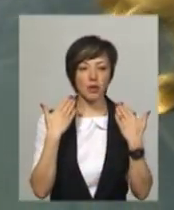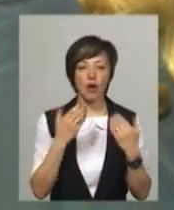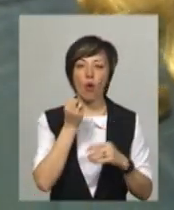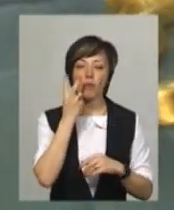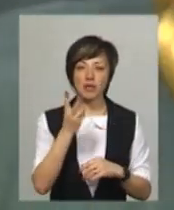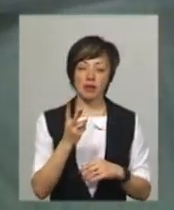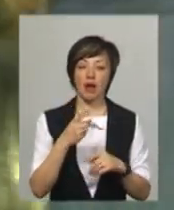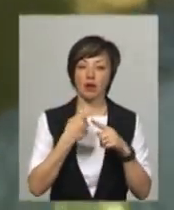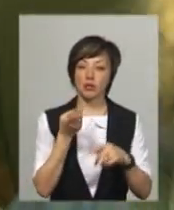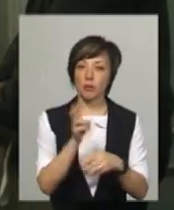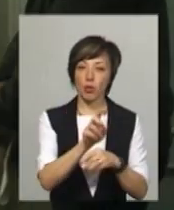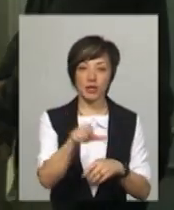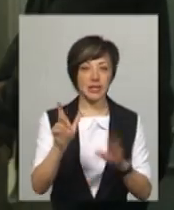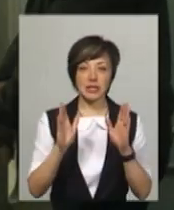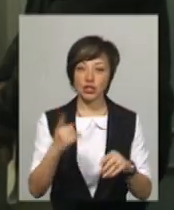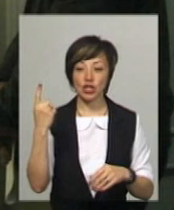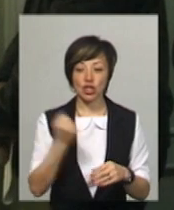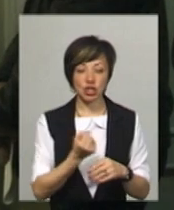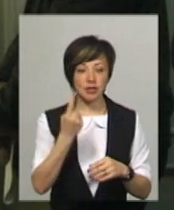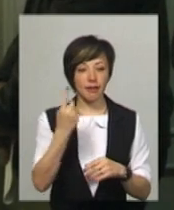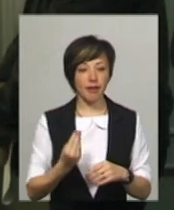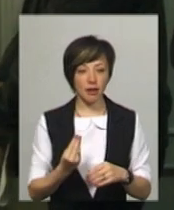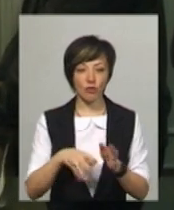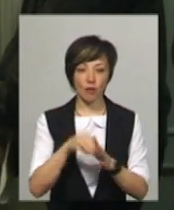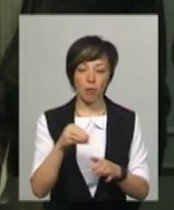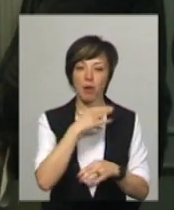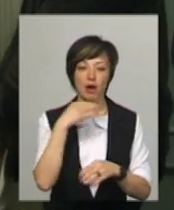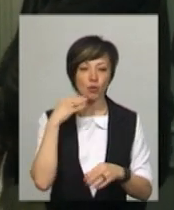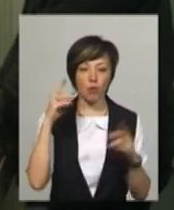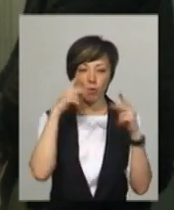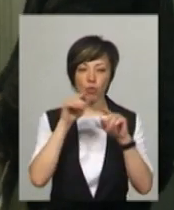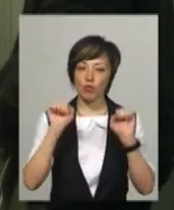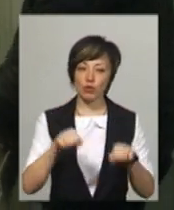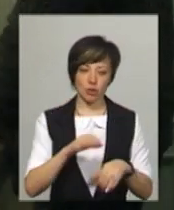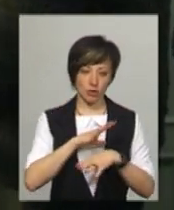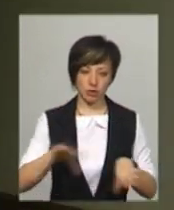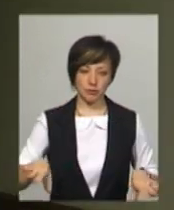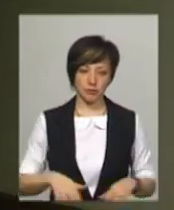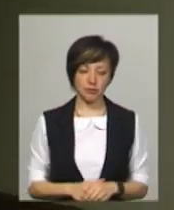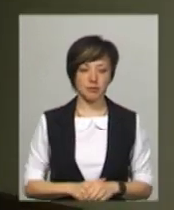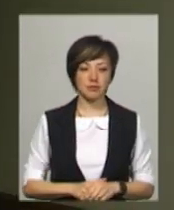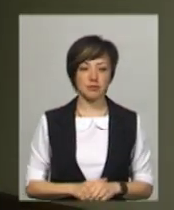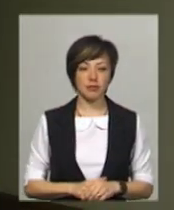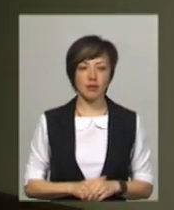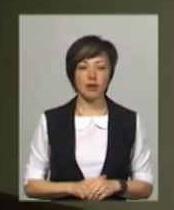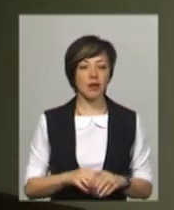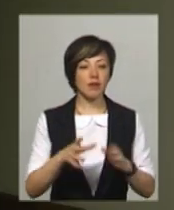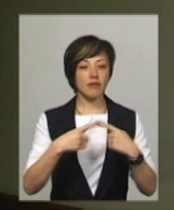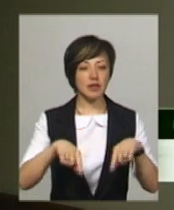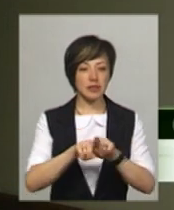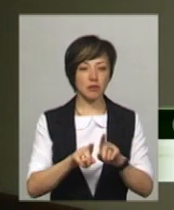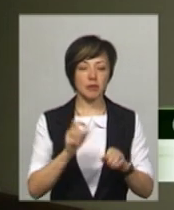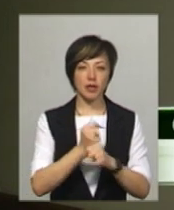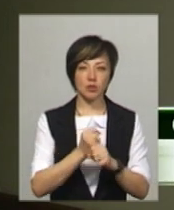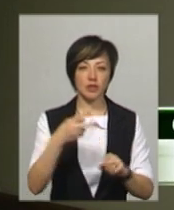каже, якби виборці приходили не тільки за тиждень чи за день до голосування, багатьох помилок можна було б уникнути. Відділ працює з 2009